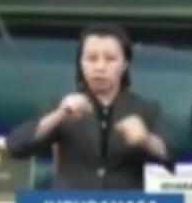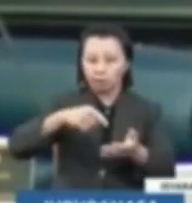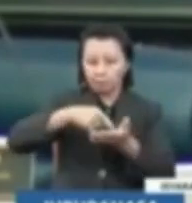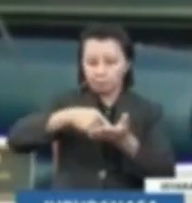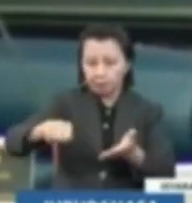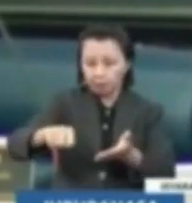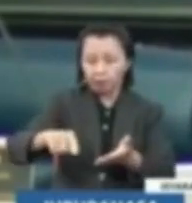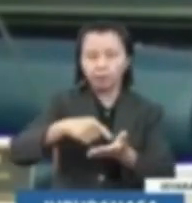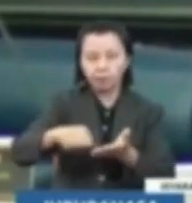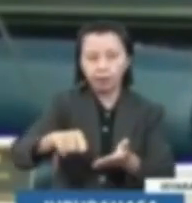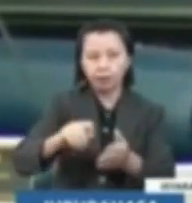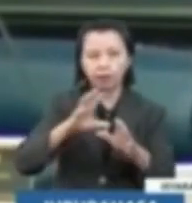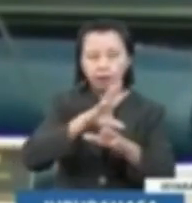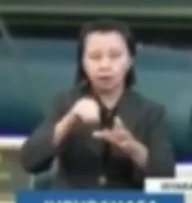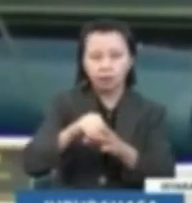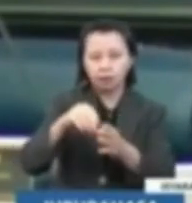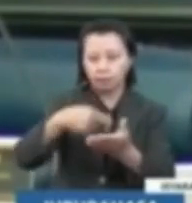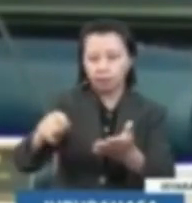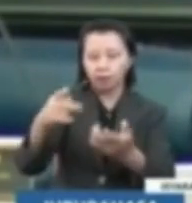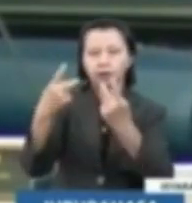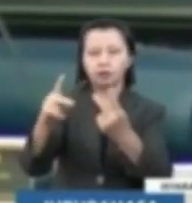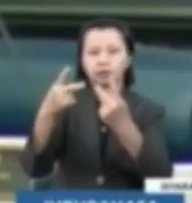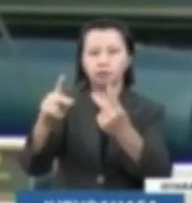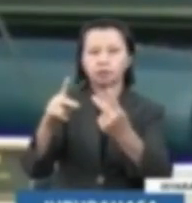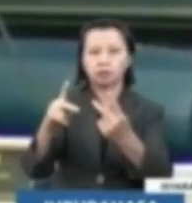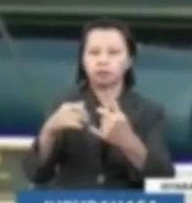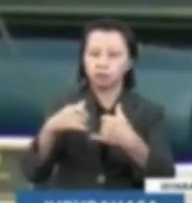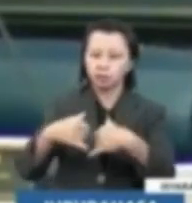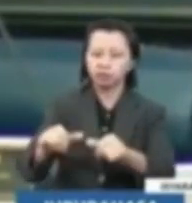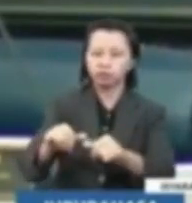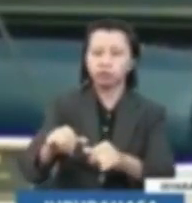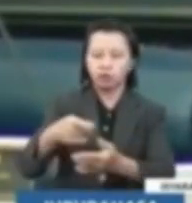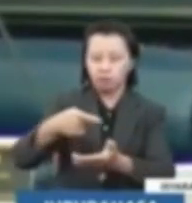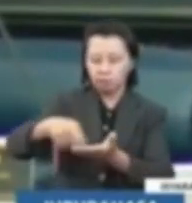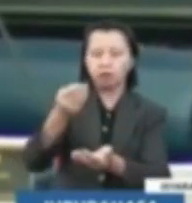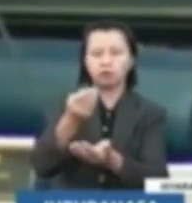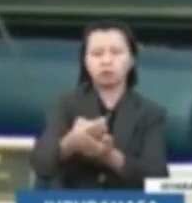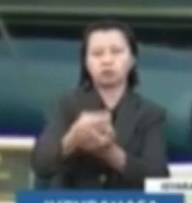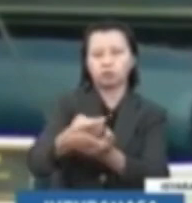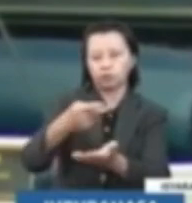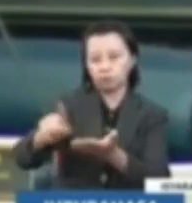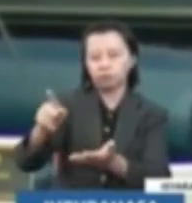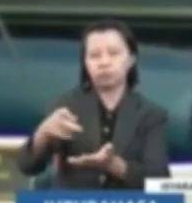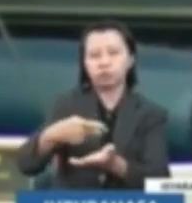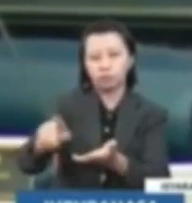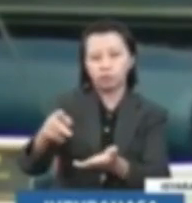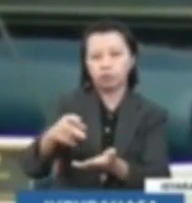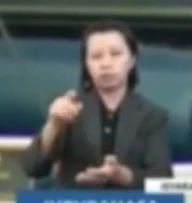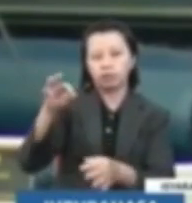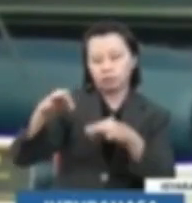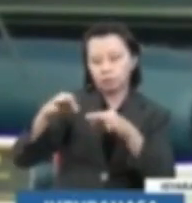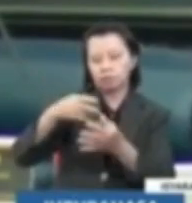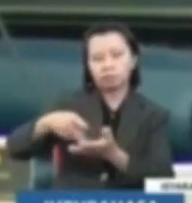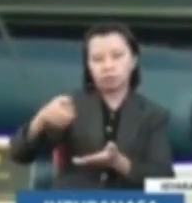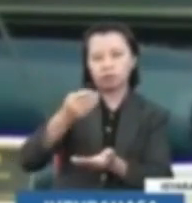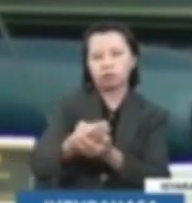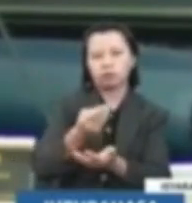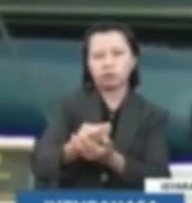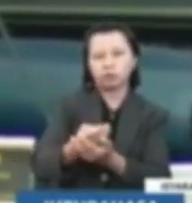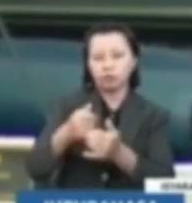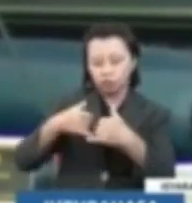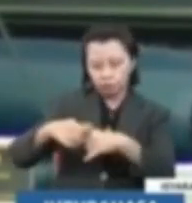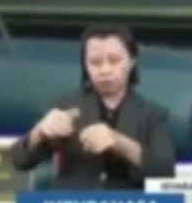pembayaran domestik termasuk platform pembayaran runcit masa nyata, Real-Time Retail Payment Platform RPP terus